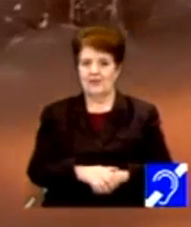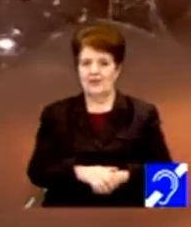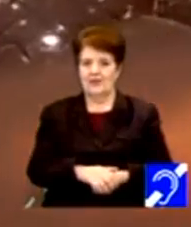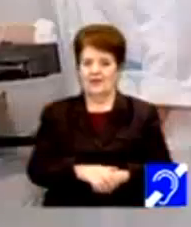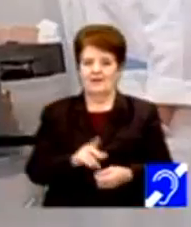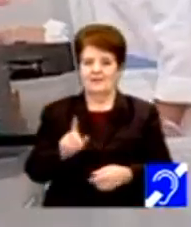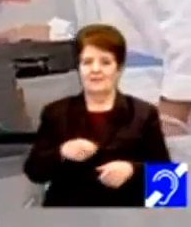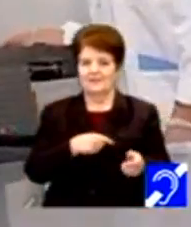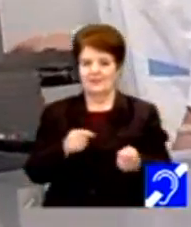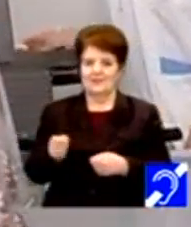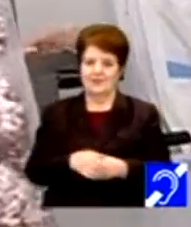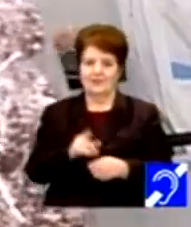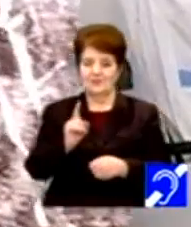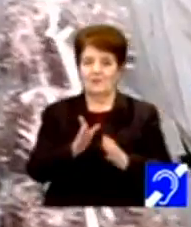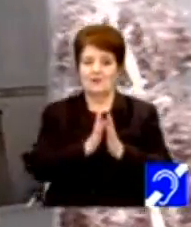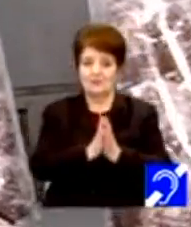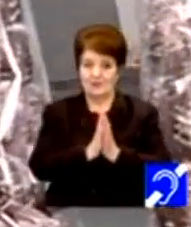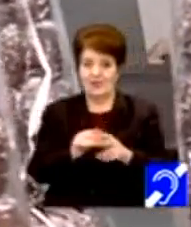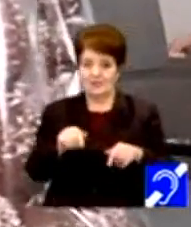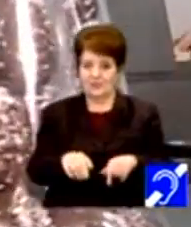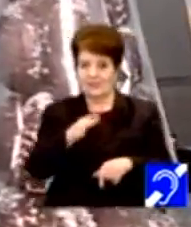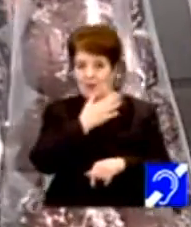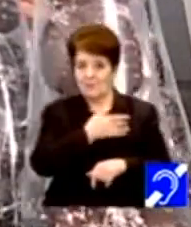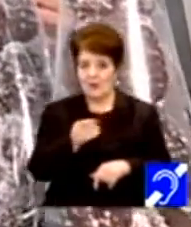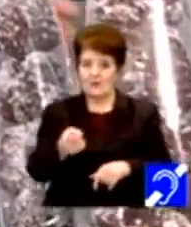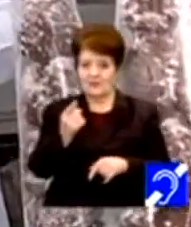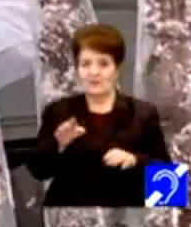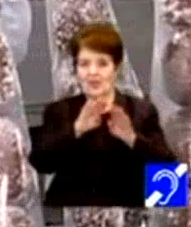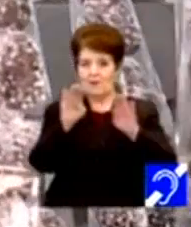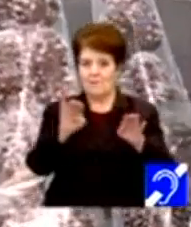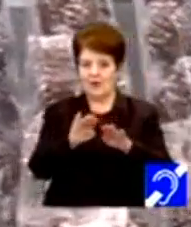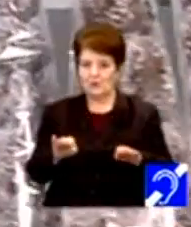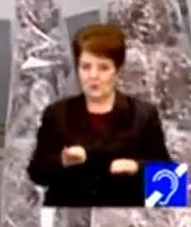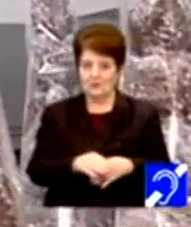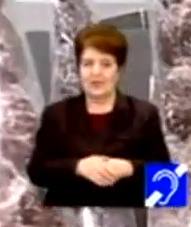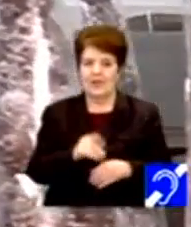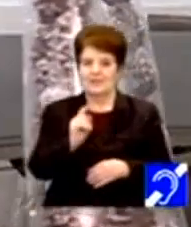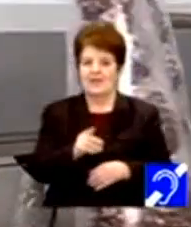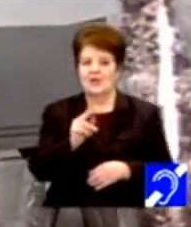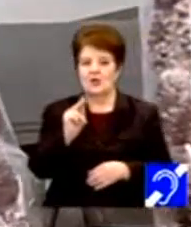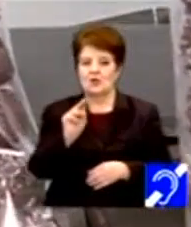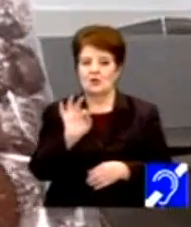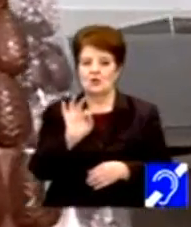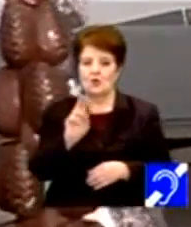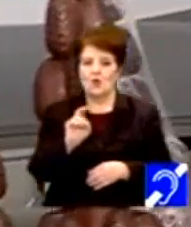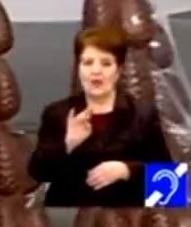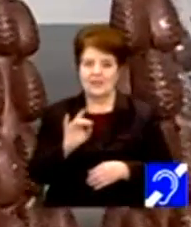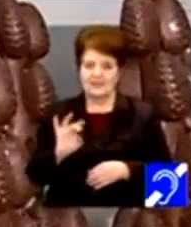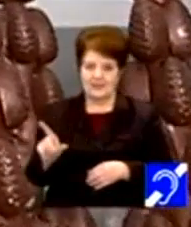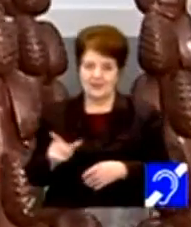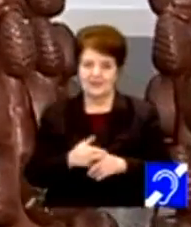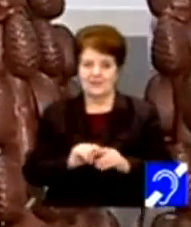cu bomboane. Cei mai solicitați în această perioadă sunt acești brăduți de ciocolată, iar fiecare rămurică este o